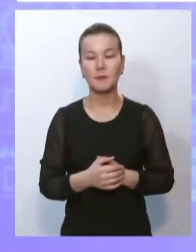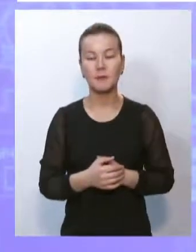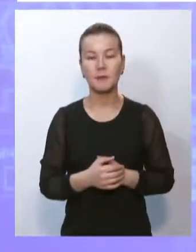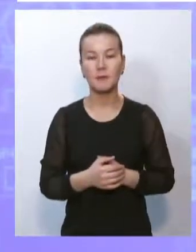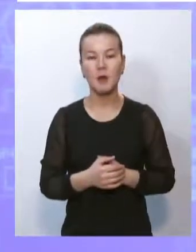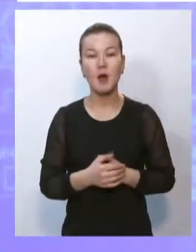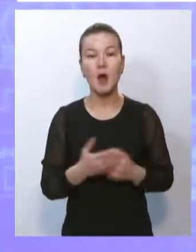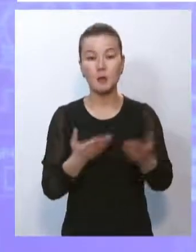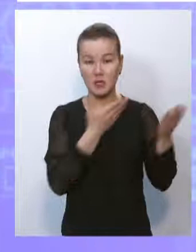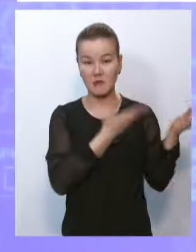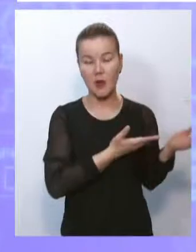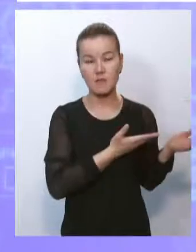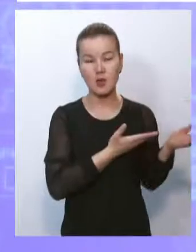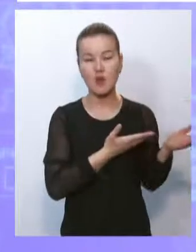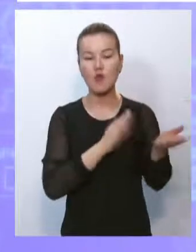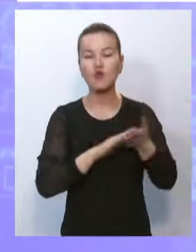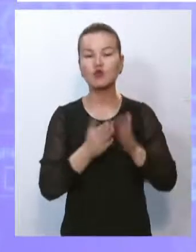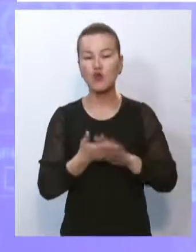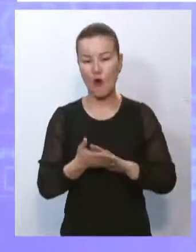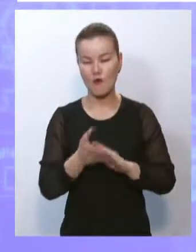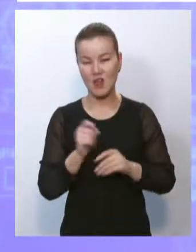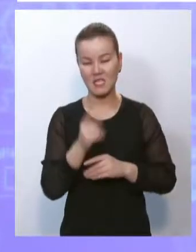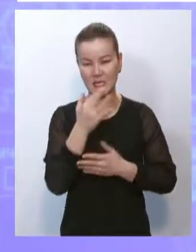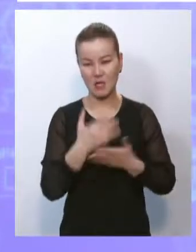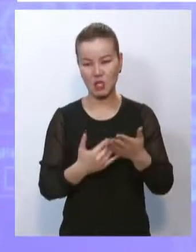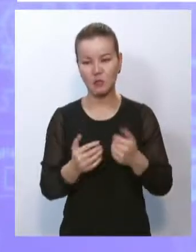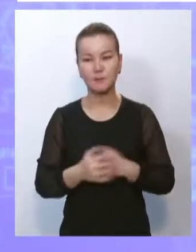перед вами условия задач